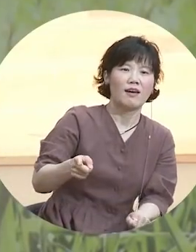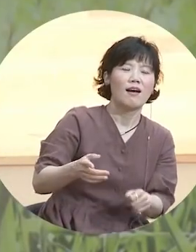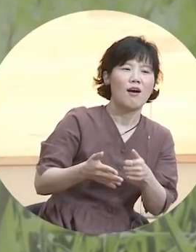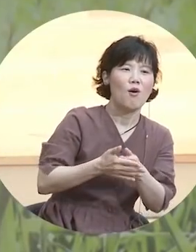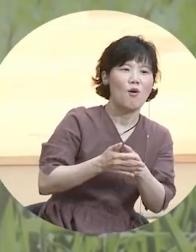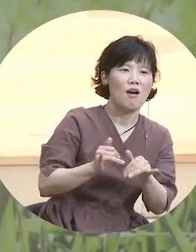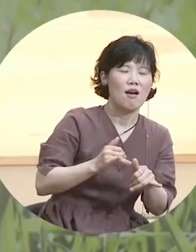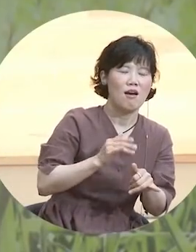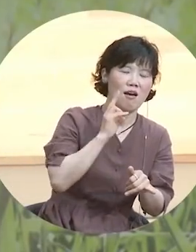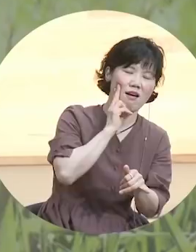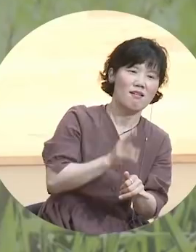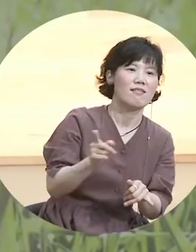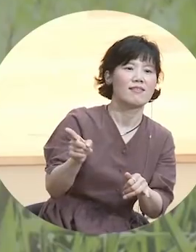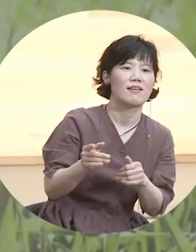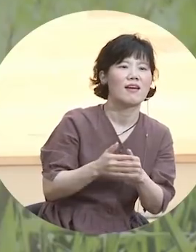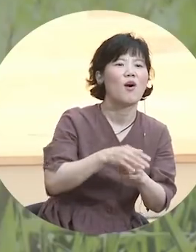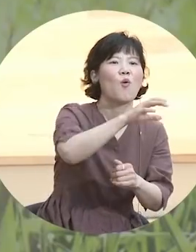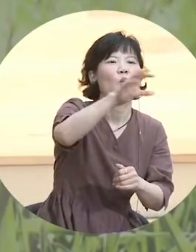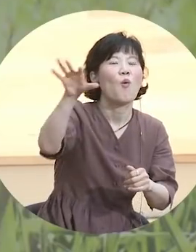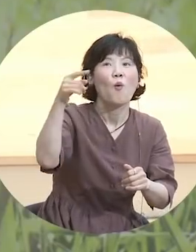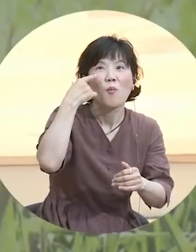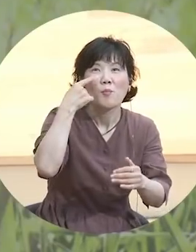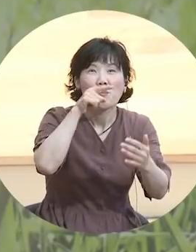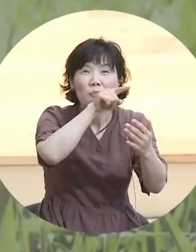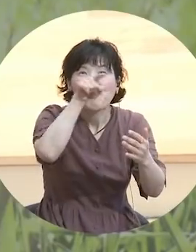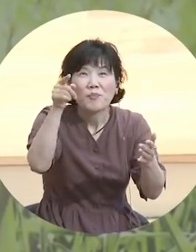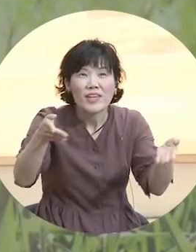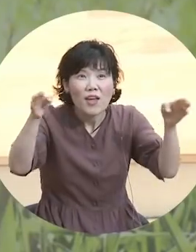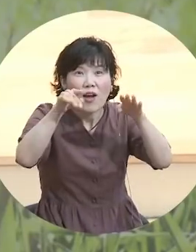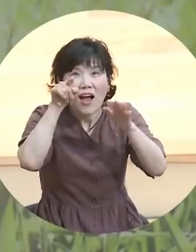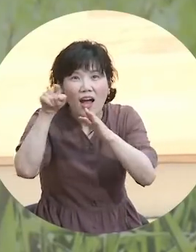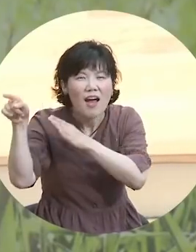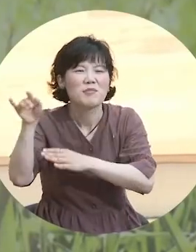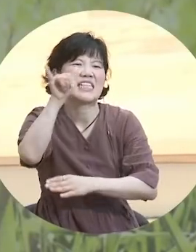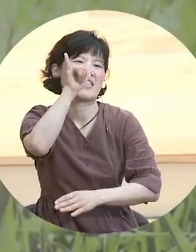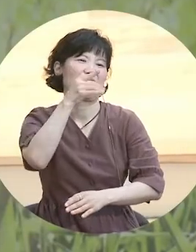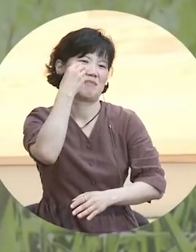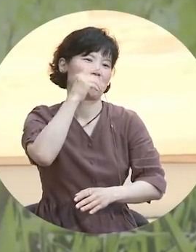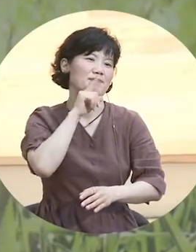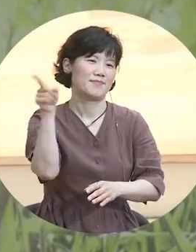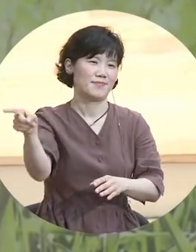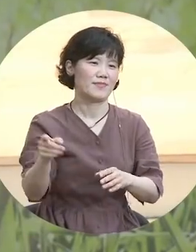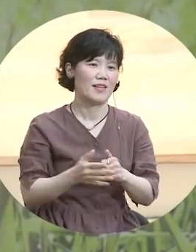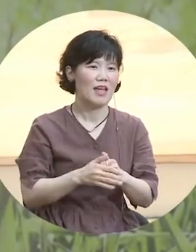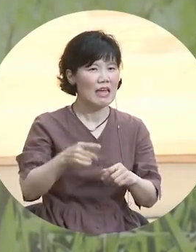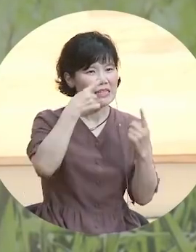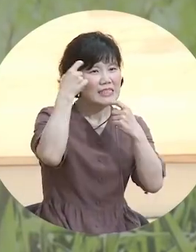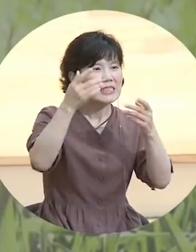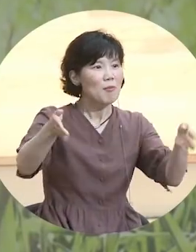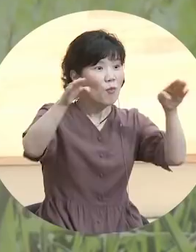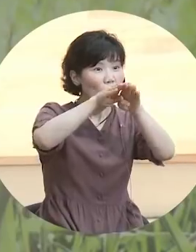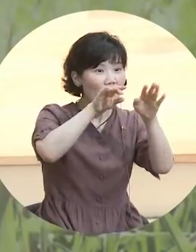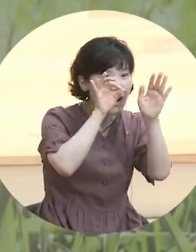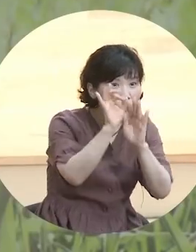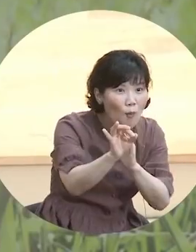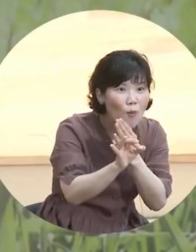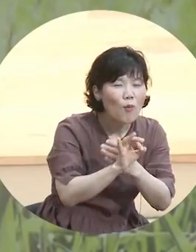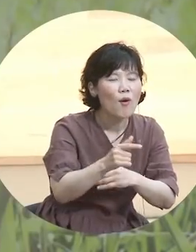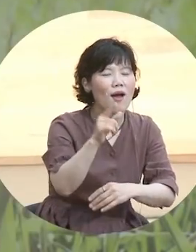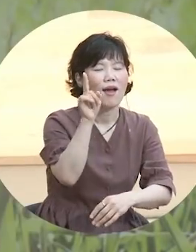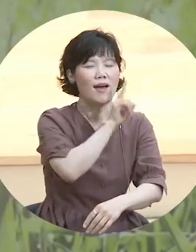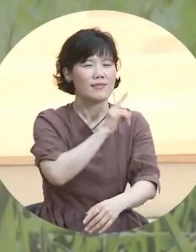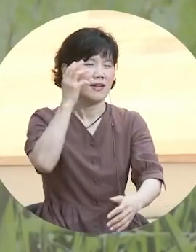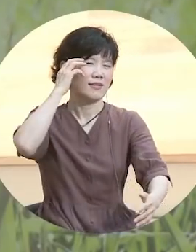현장들이 쫙 있어요. 그런데 기념관을 돌아보면서 가장 충격을 받은 게